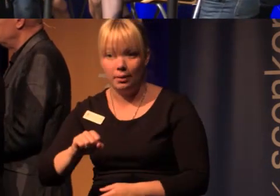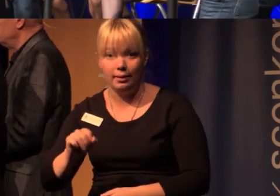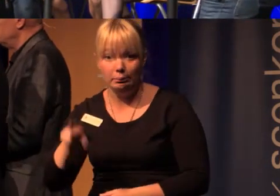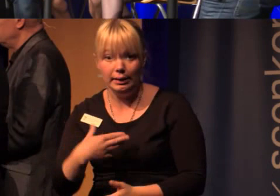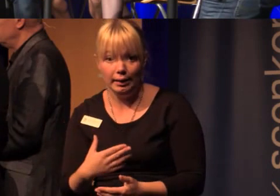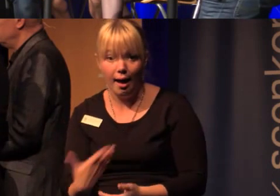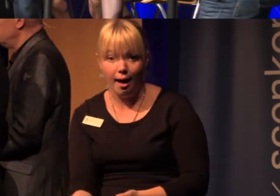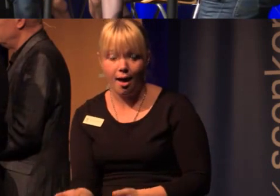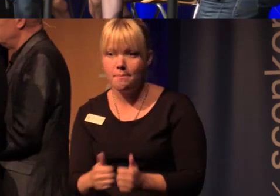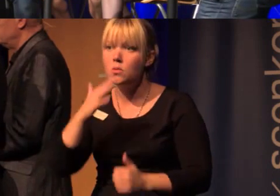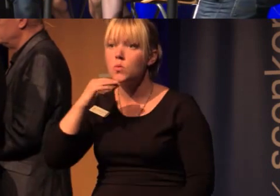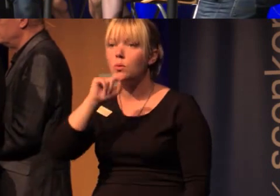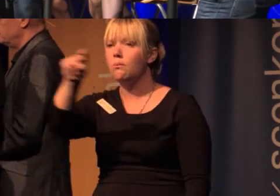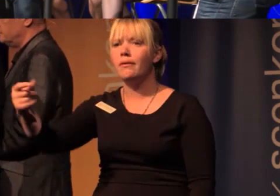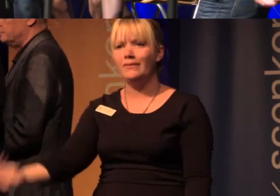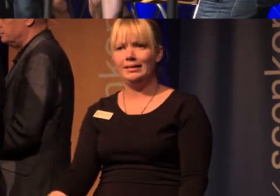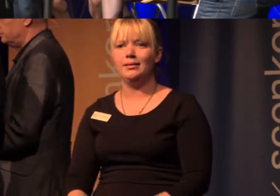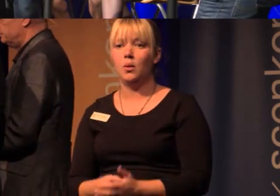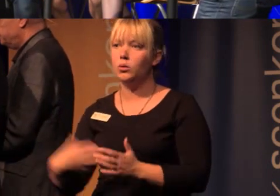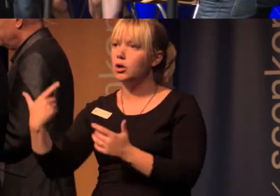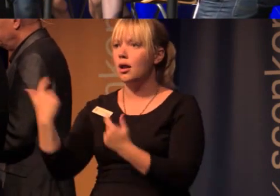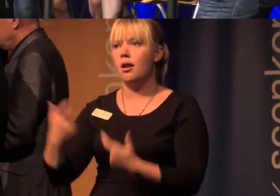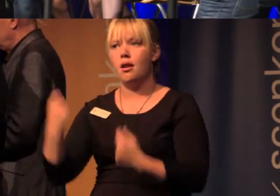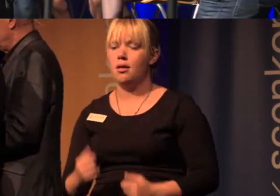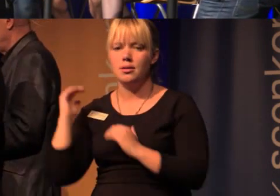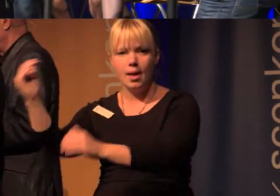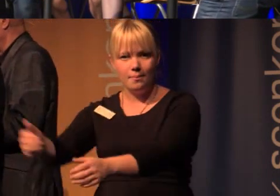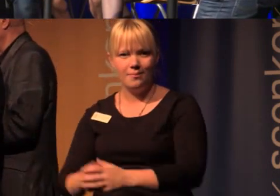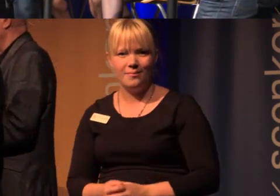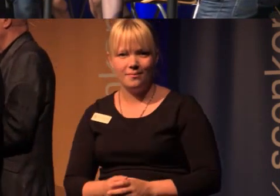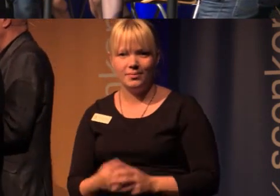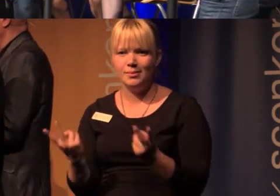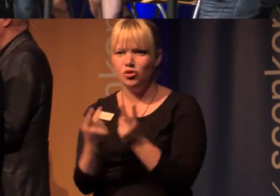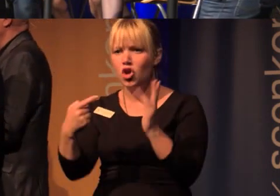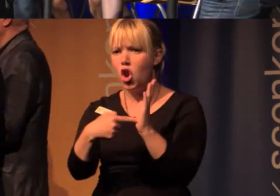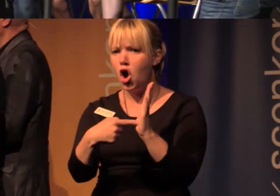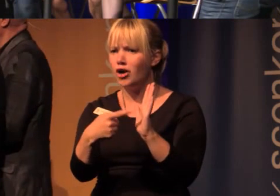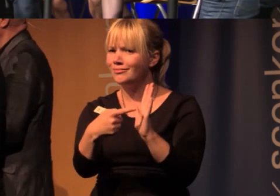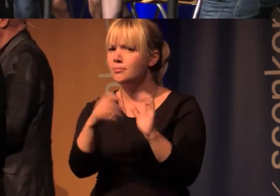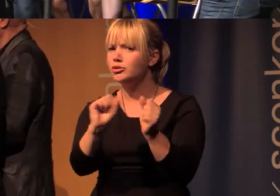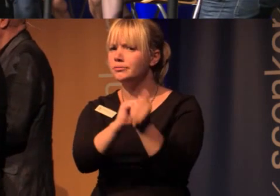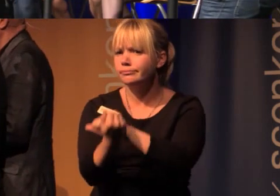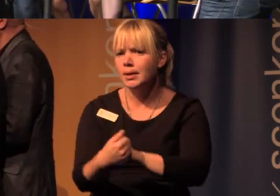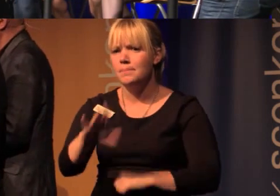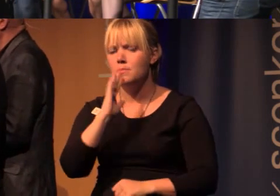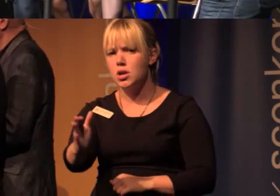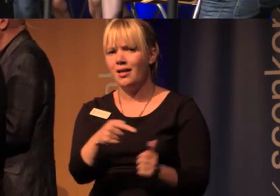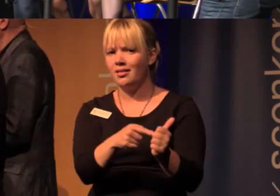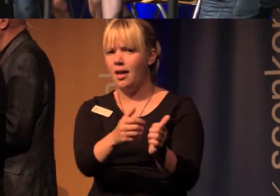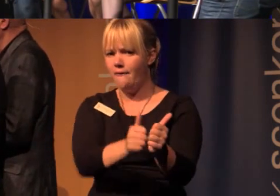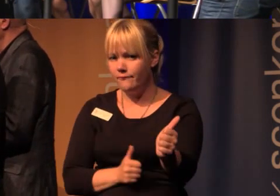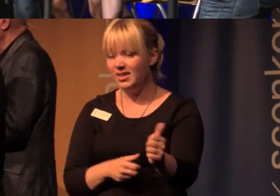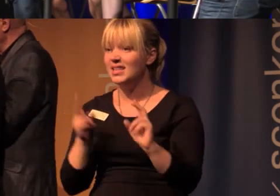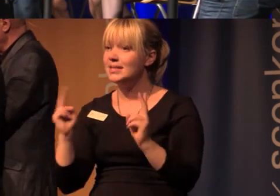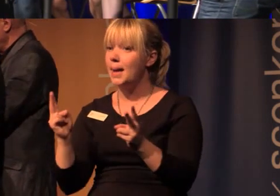men det är kriminellt. Kan vara kriminellt. Det är ett utmärkt exempel på där upphovsrättslagstiftningen måste moderniseras. Detsamma gäller fildelning för